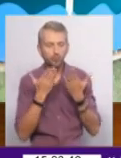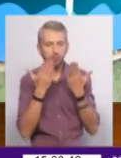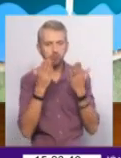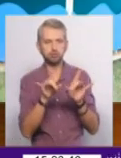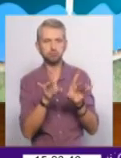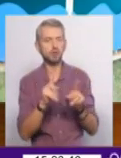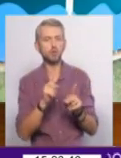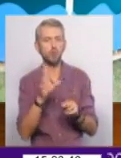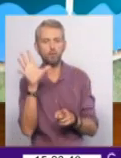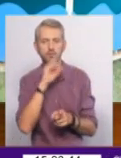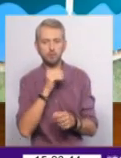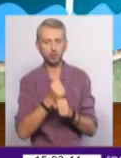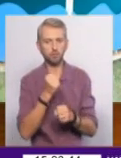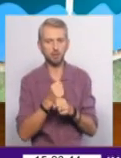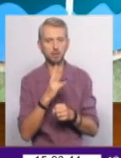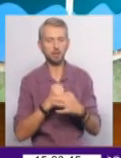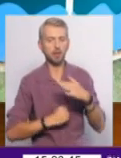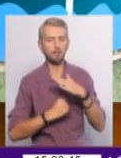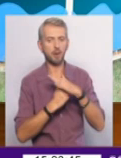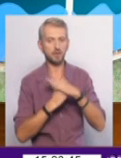році зробити на базі